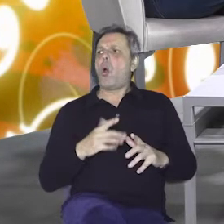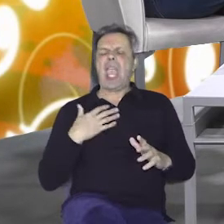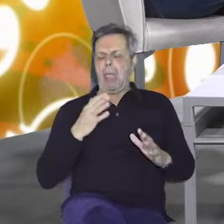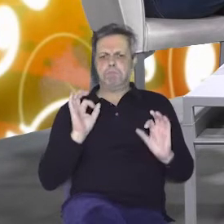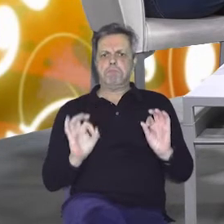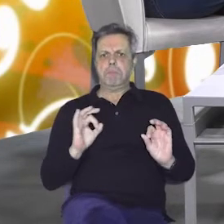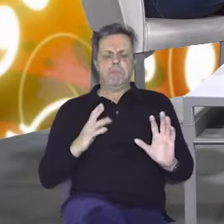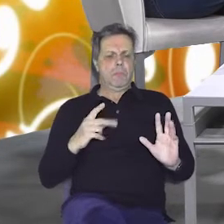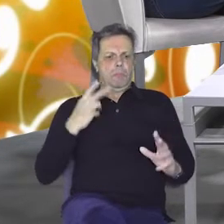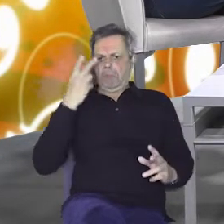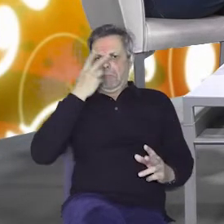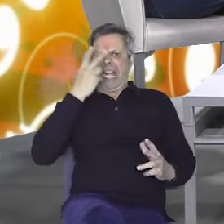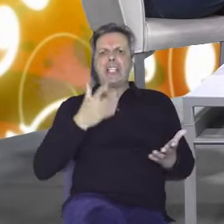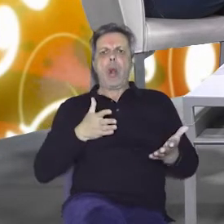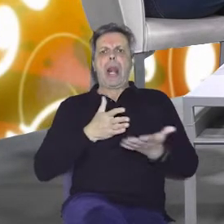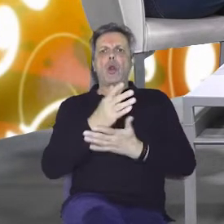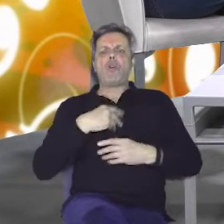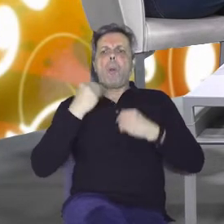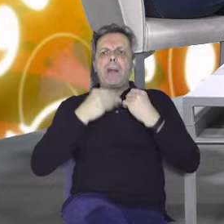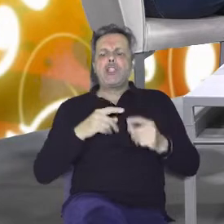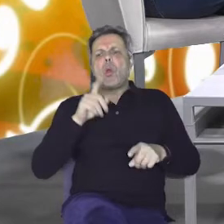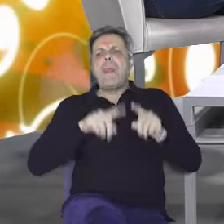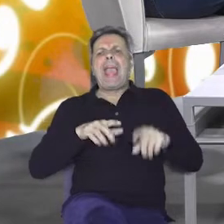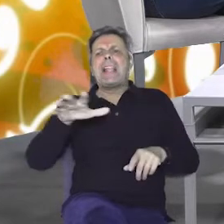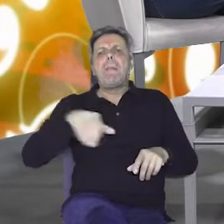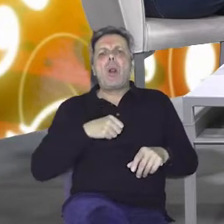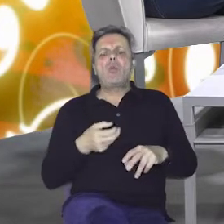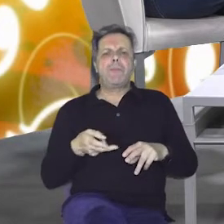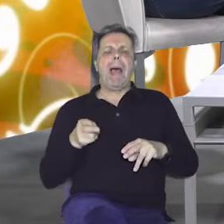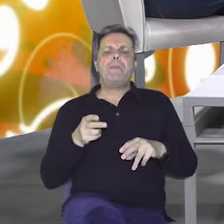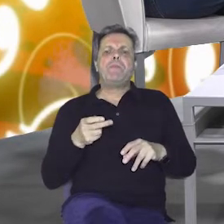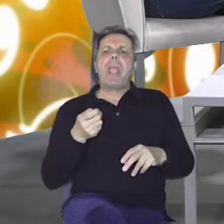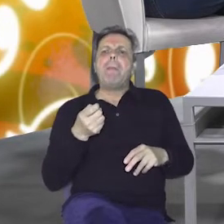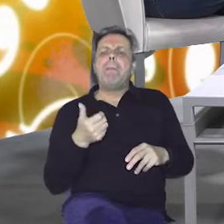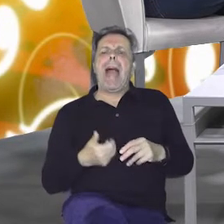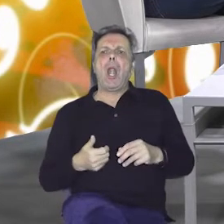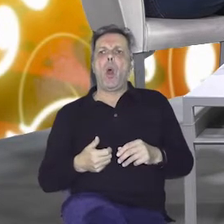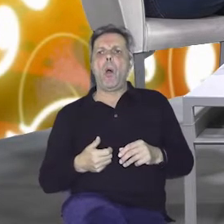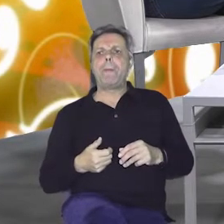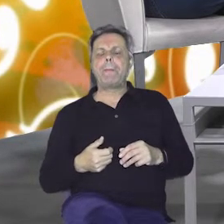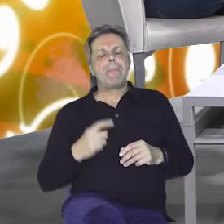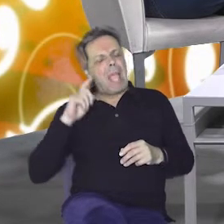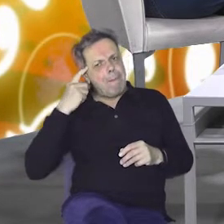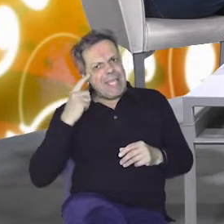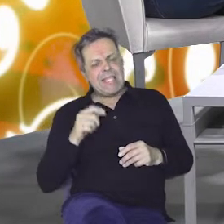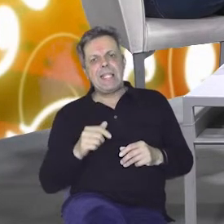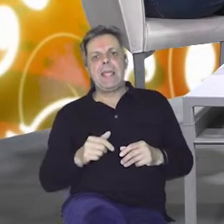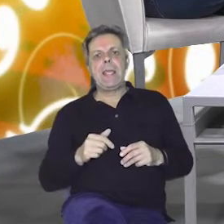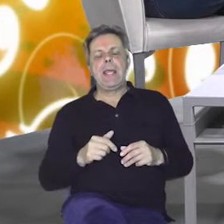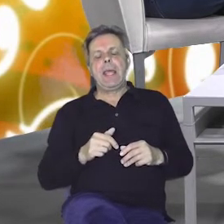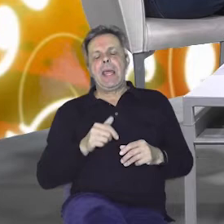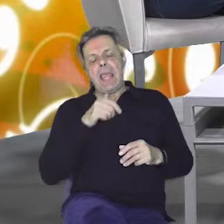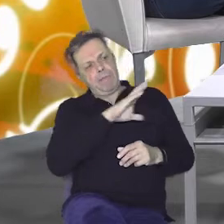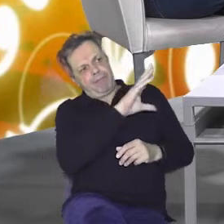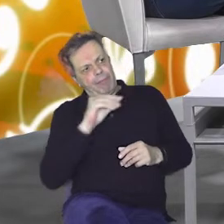priču. Nekad mi se učinilo da on preuzima malo u knjizi misli i Damirove. Damir koji